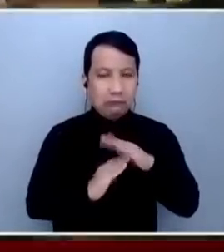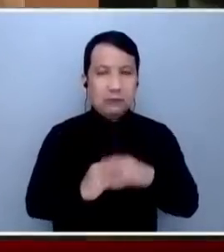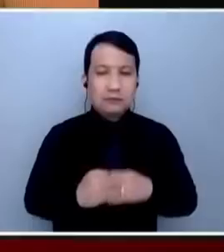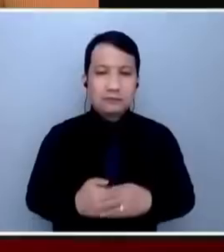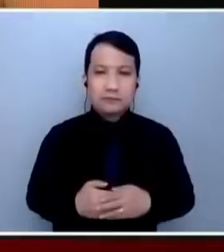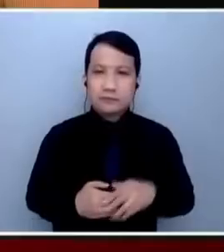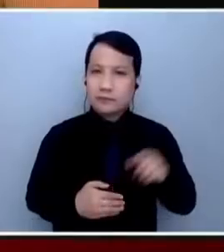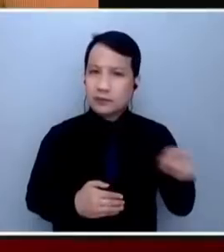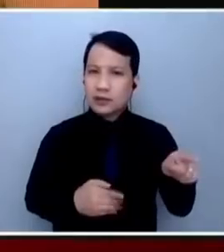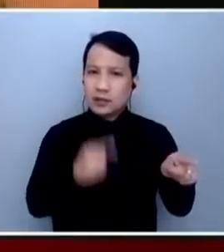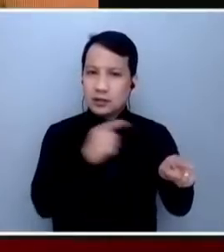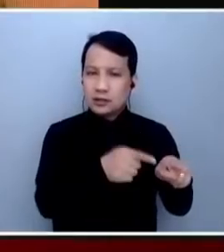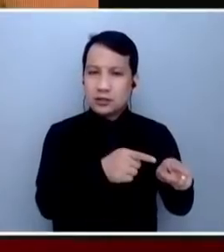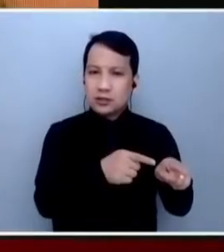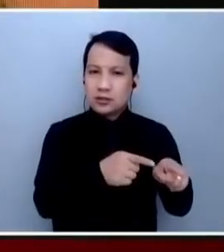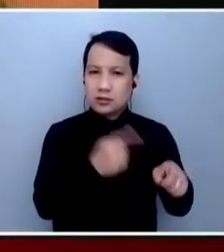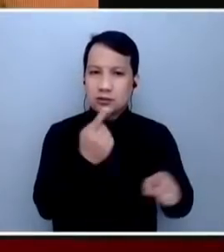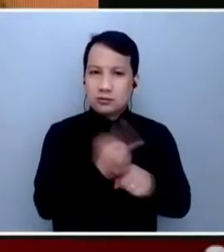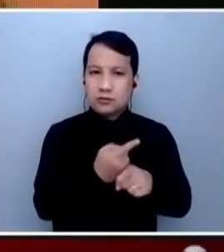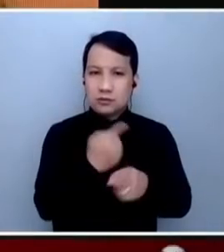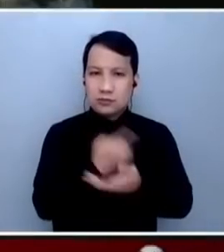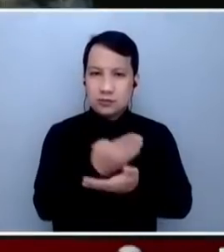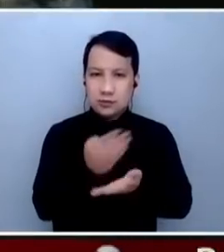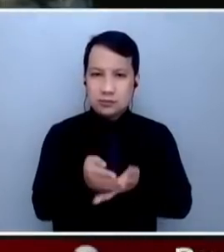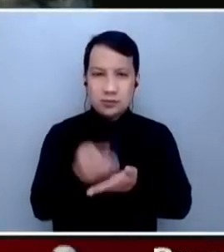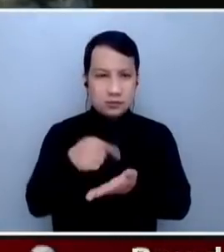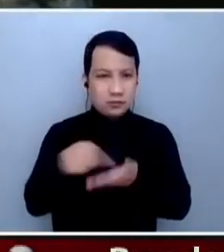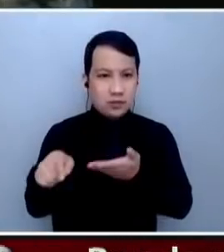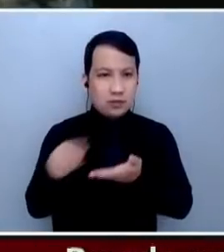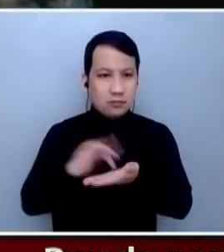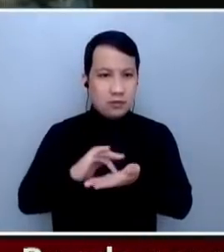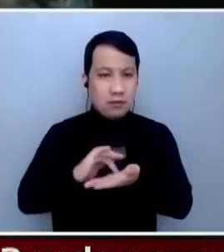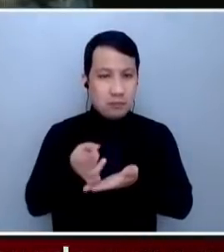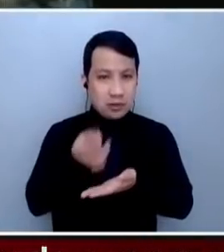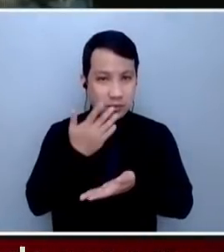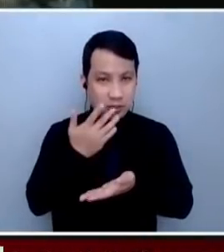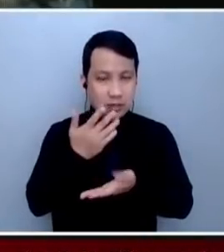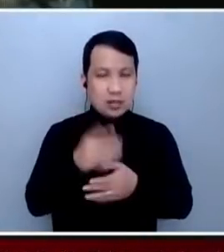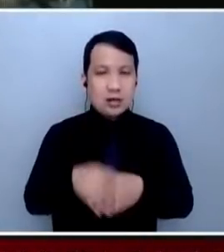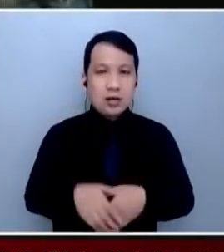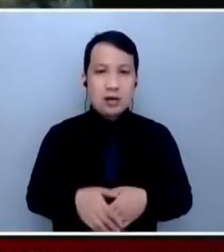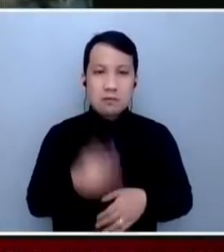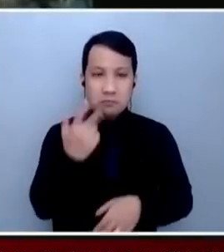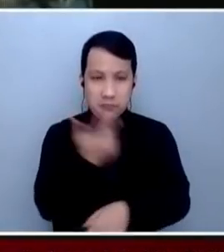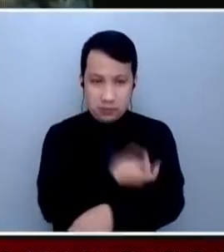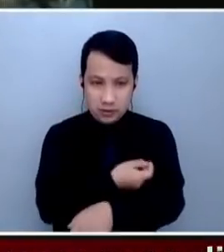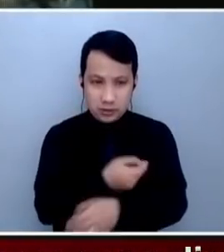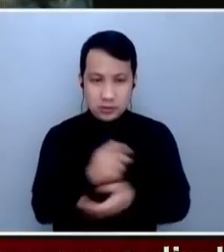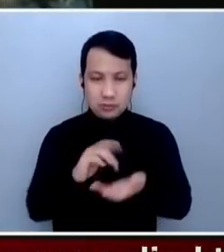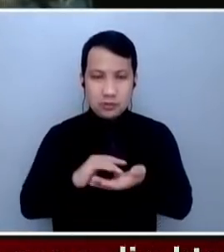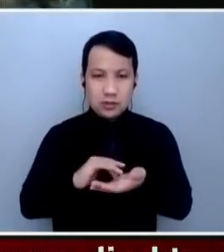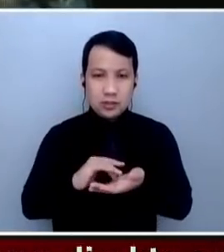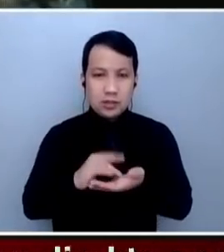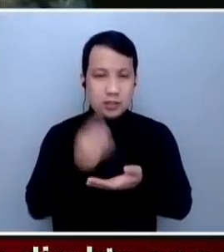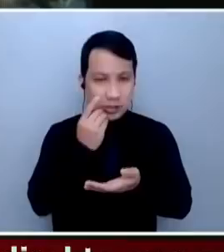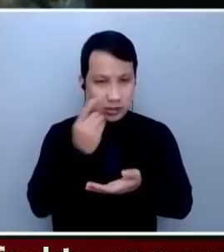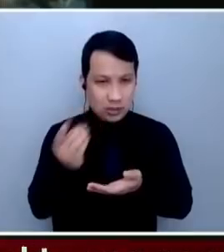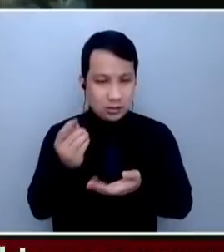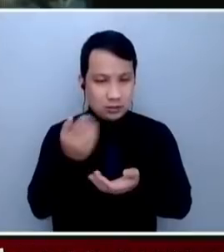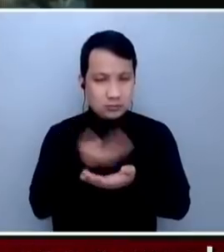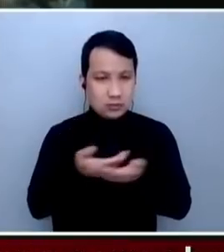not against appropriating funds for the purchase of drugs, medicines, vaccines, medical and dental supplies.